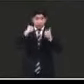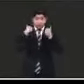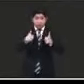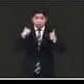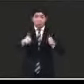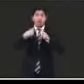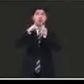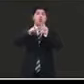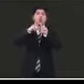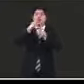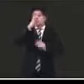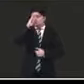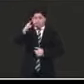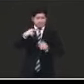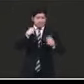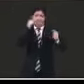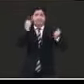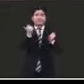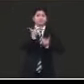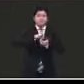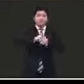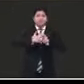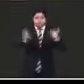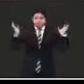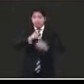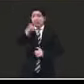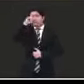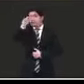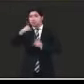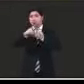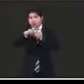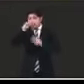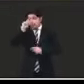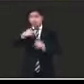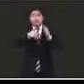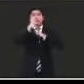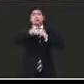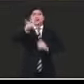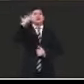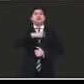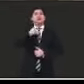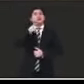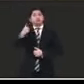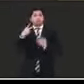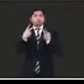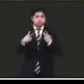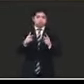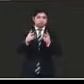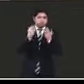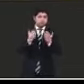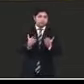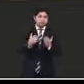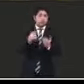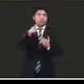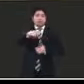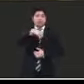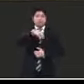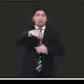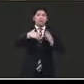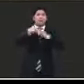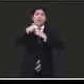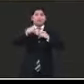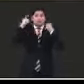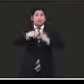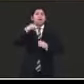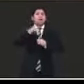TOKİ'ye başvurarak burada konut inşa edilmesi talebinde bulunabilecek bu parsellerde